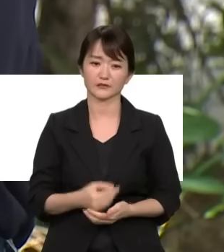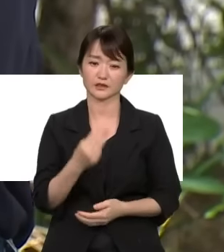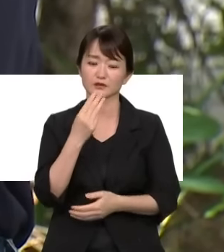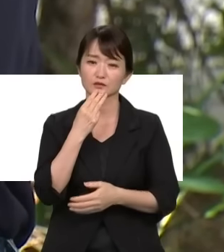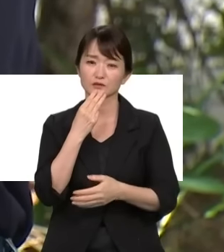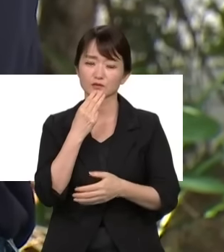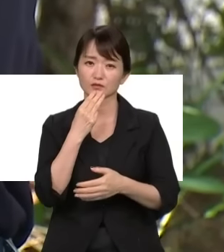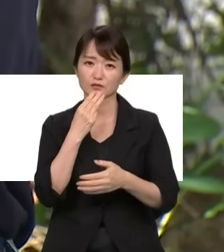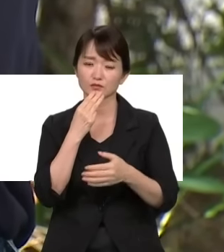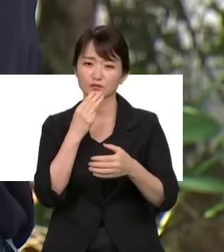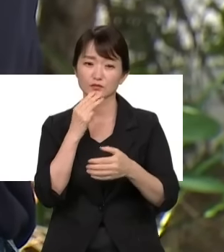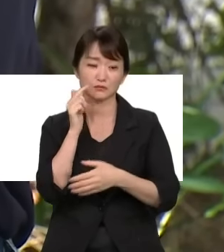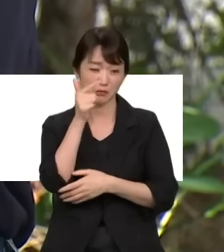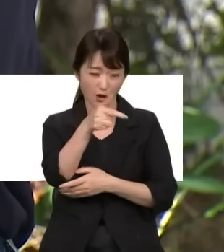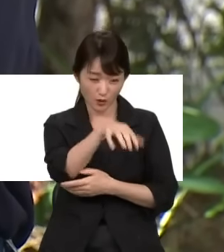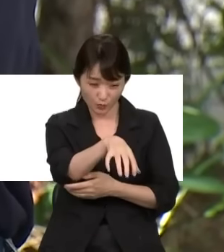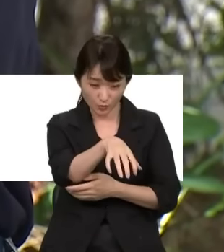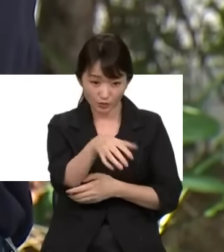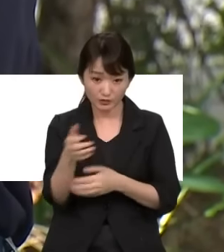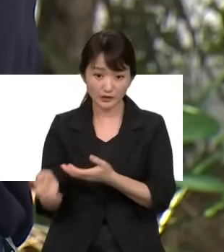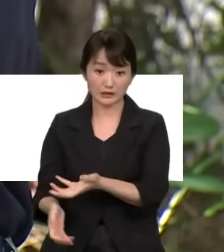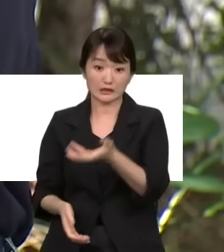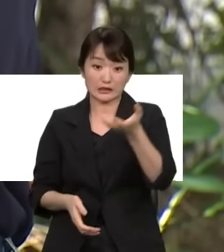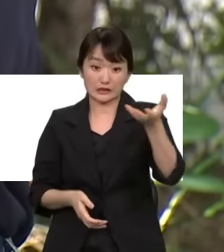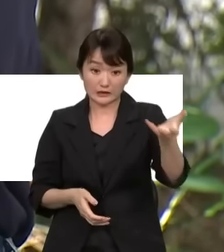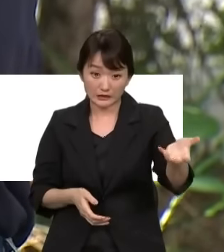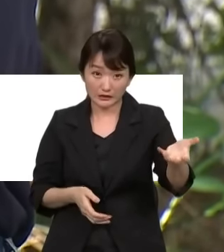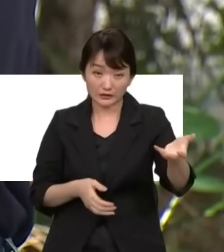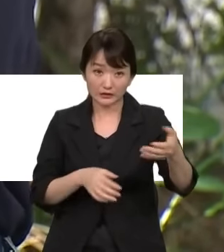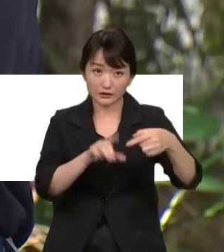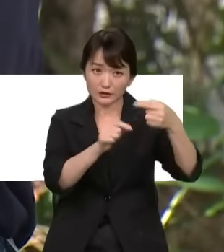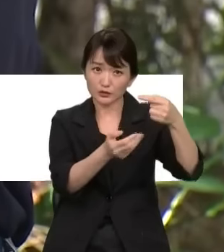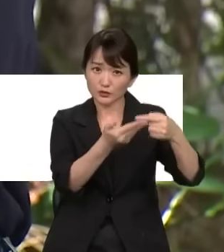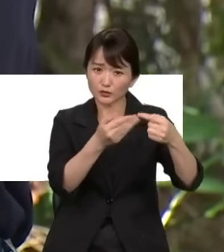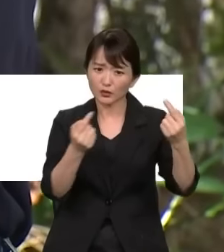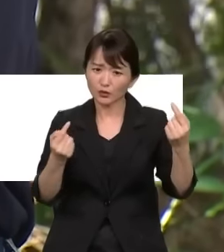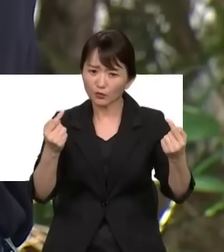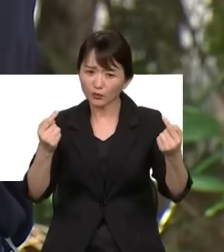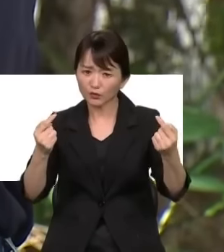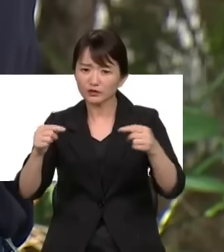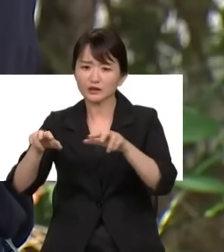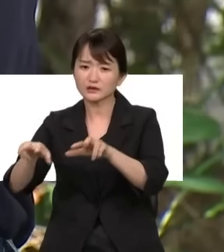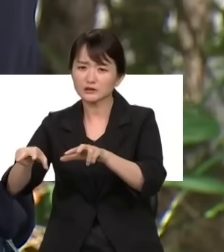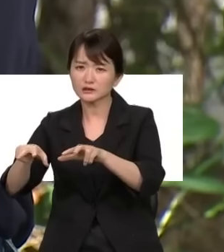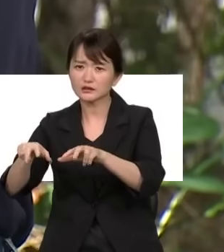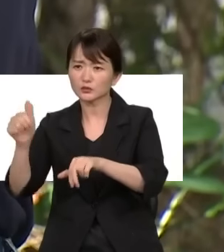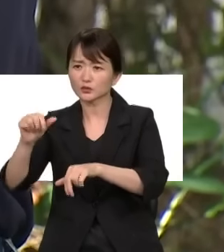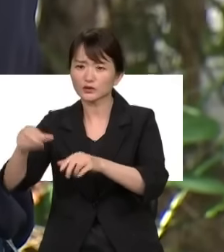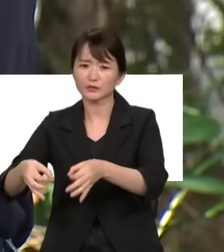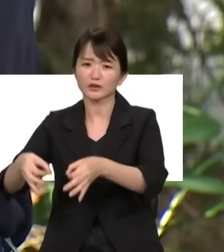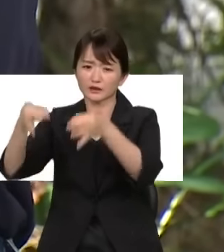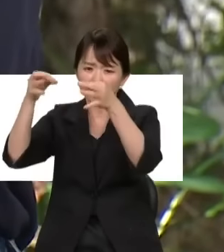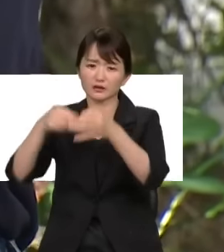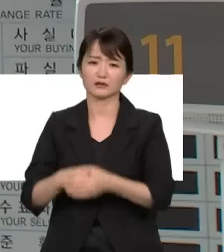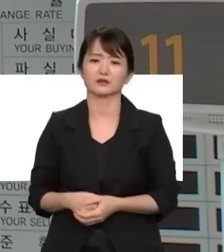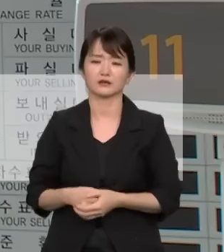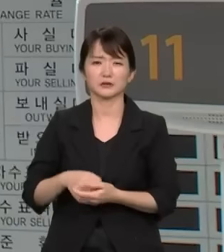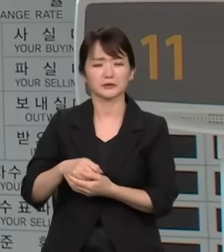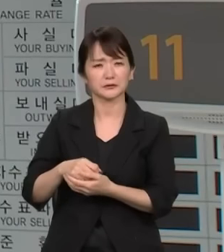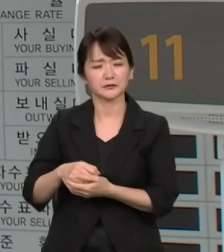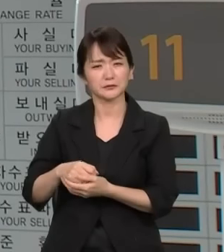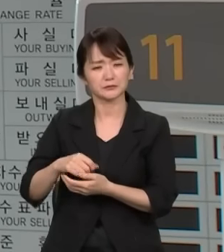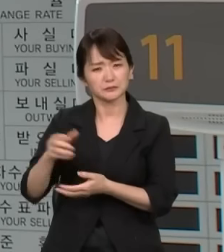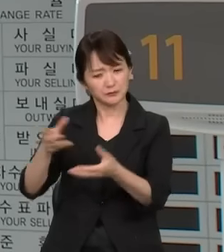변두리로 이사를 가려고 하는데도 지금 연초보다 5천만 원 이상 오르고 있어요. 좀 무리해서라도 서울로 들어가고 싶고요.